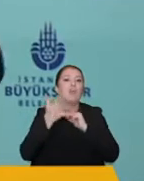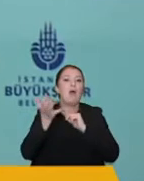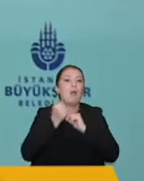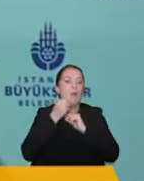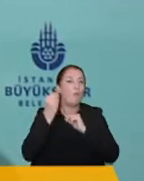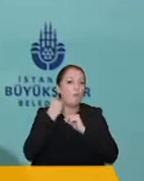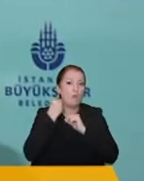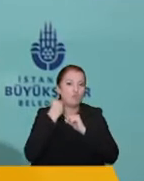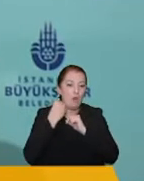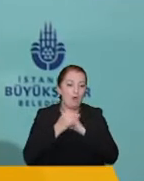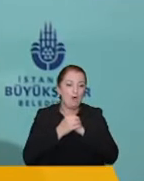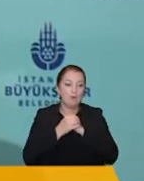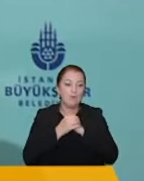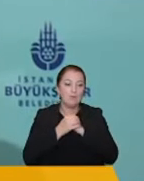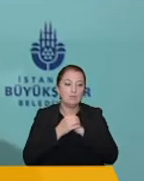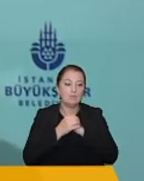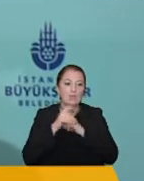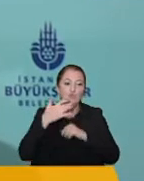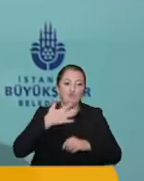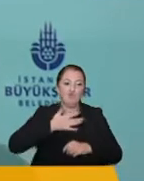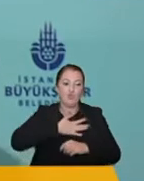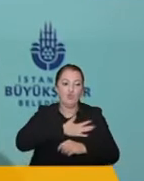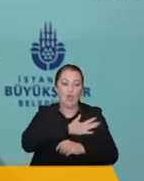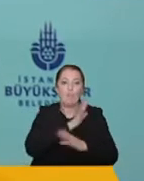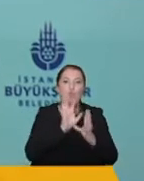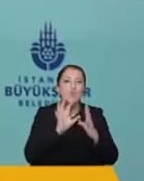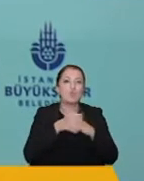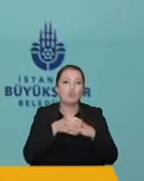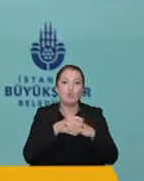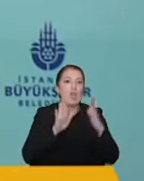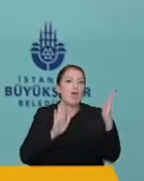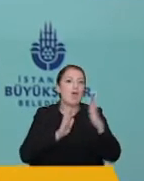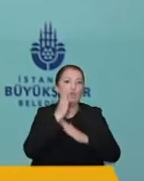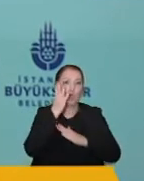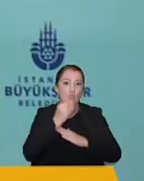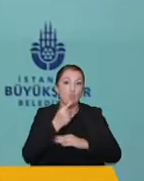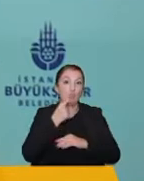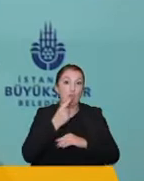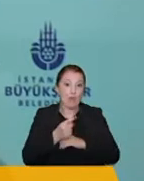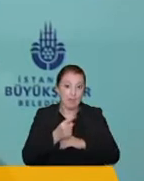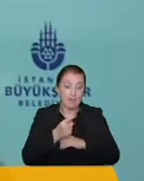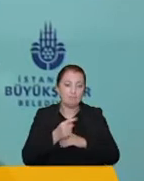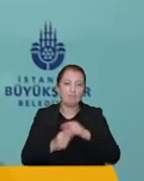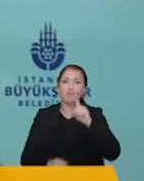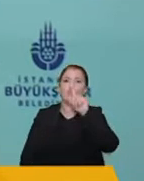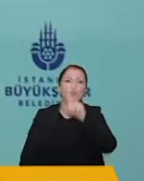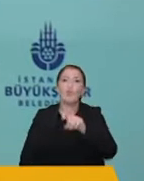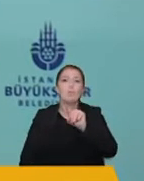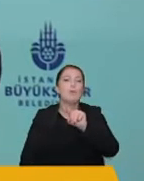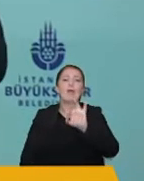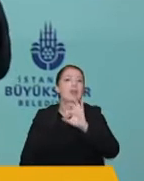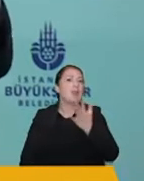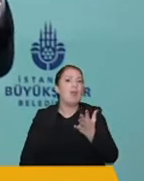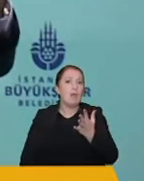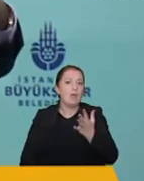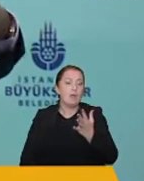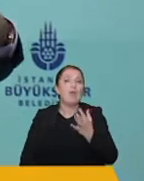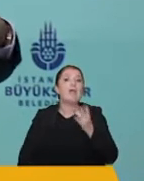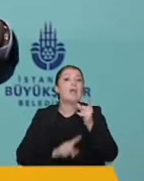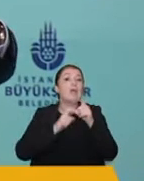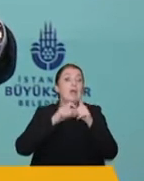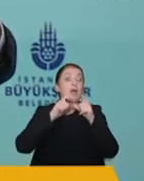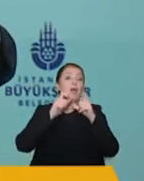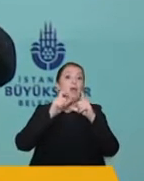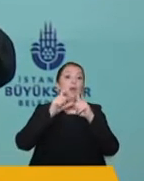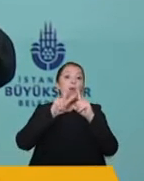borçlara CHP grubunun karşı çıktığını söyledi. Sordum, nedir bu?